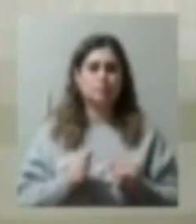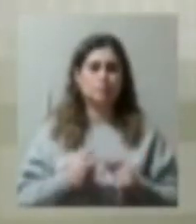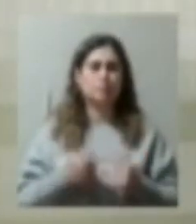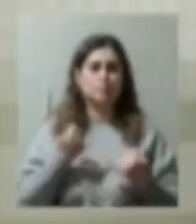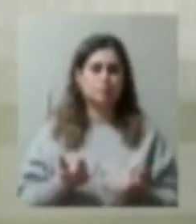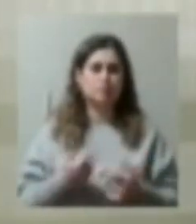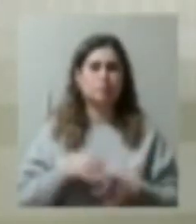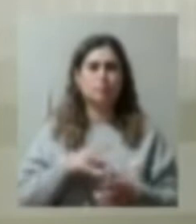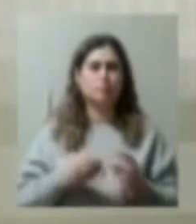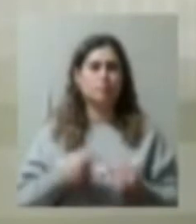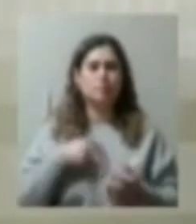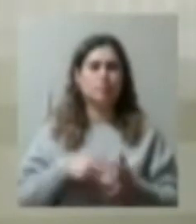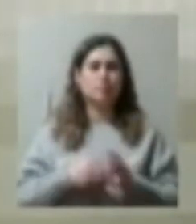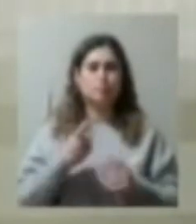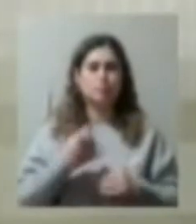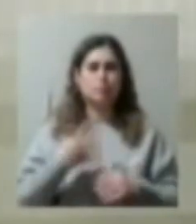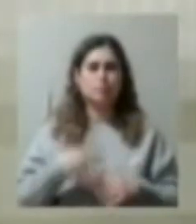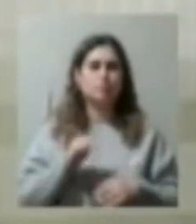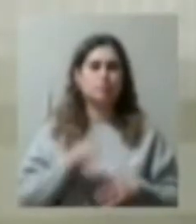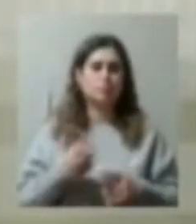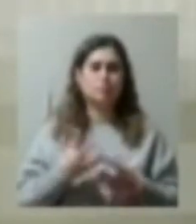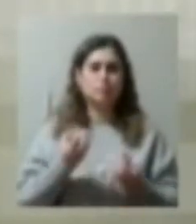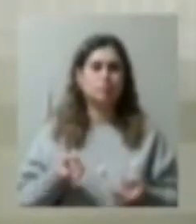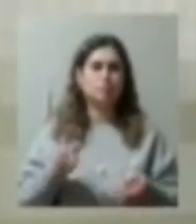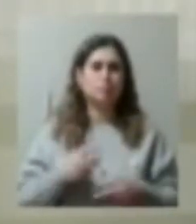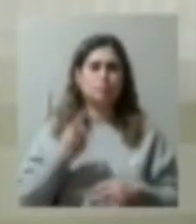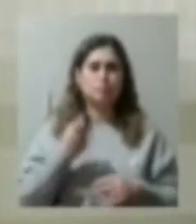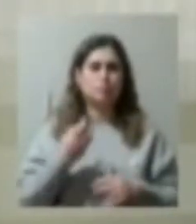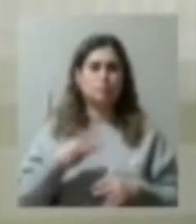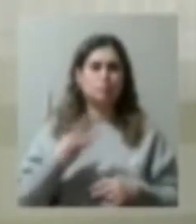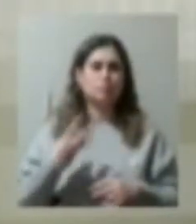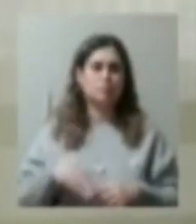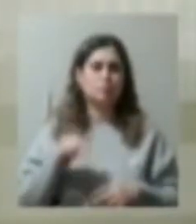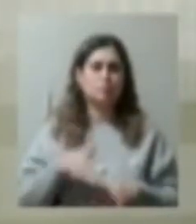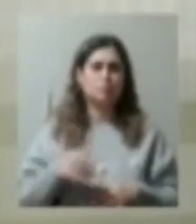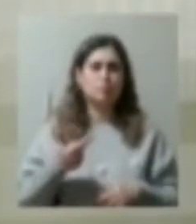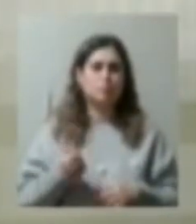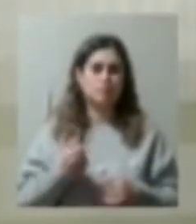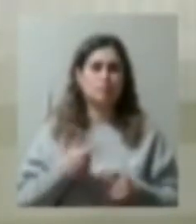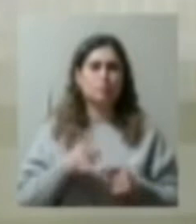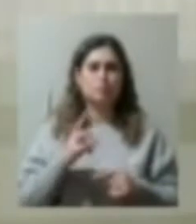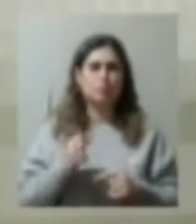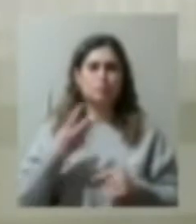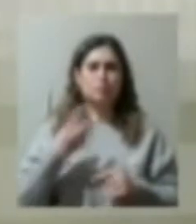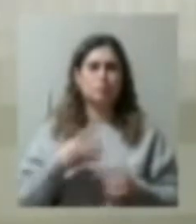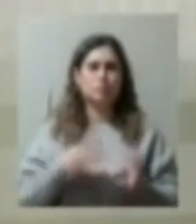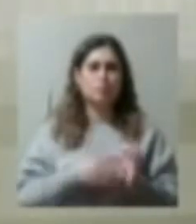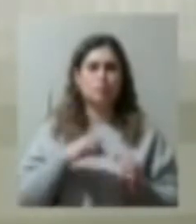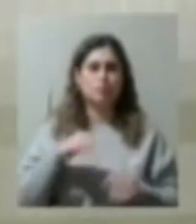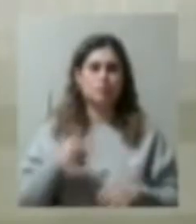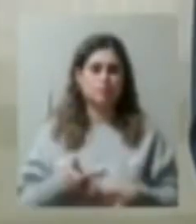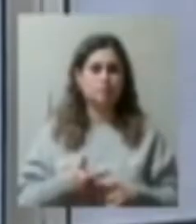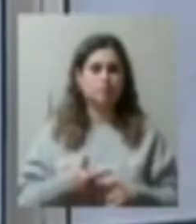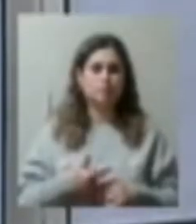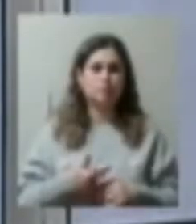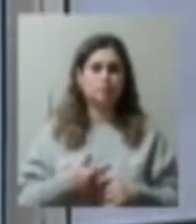а ми плануємо передати 140 тисяч, то ще залишилося 130 тисяч гектарів землі на 39 ОТГ.